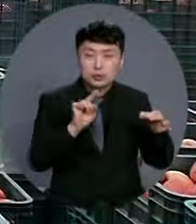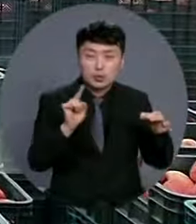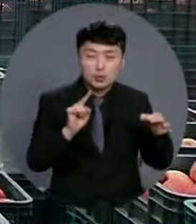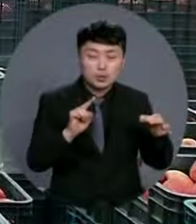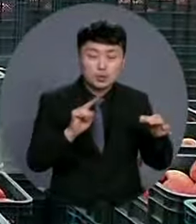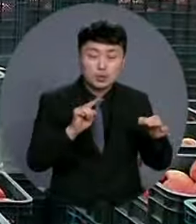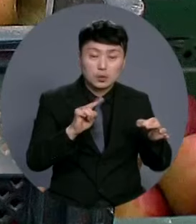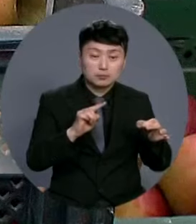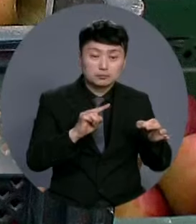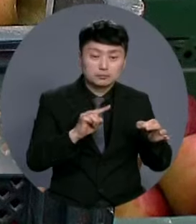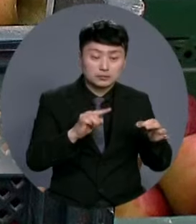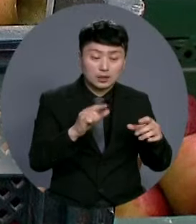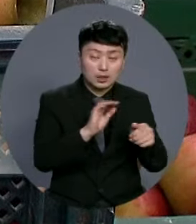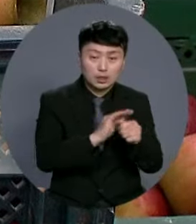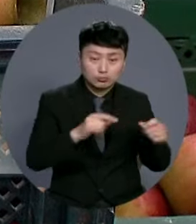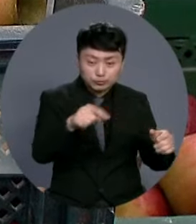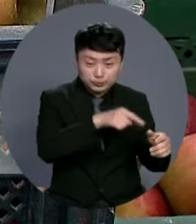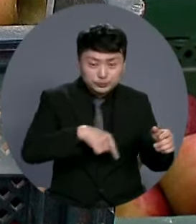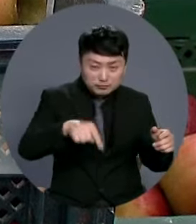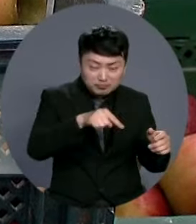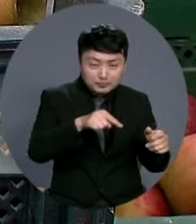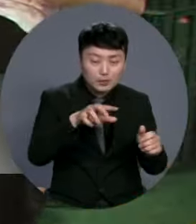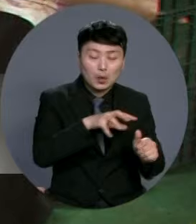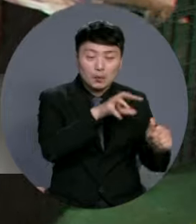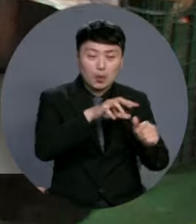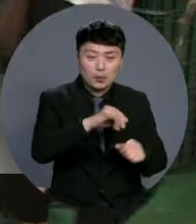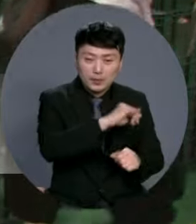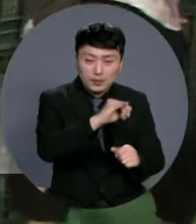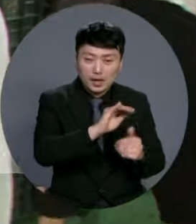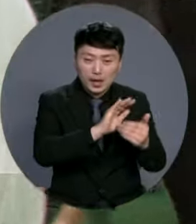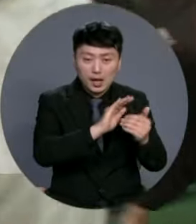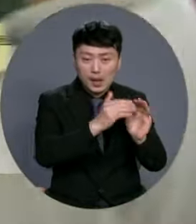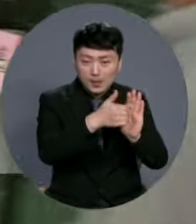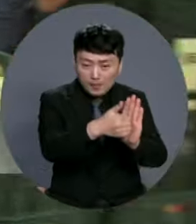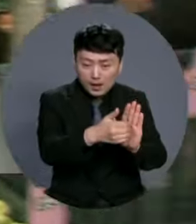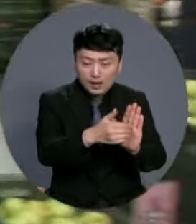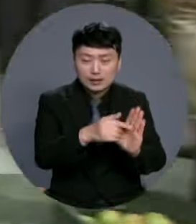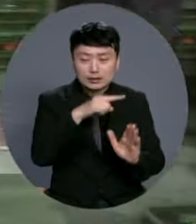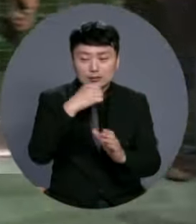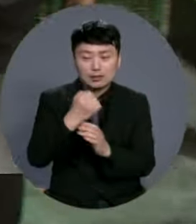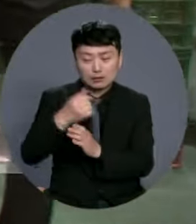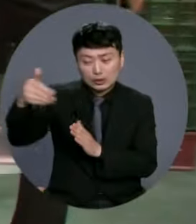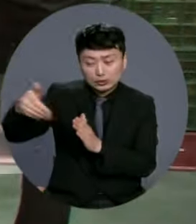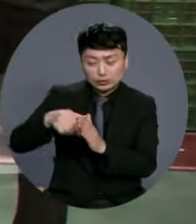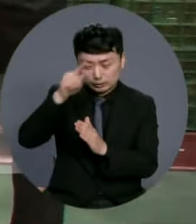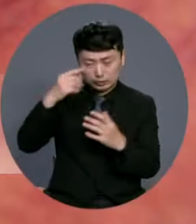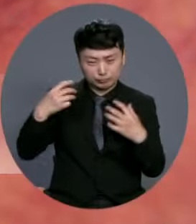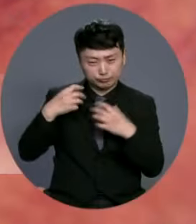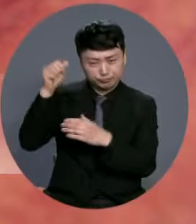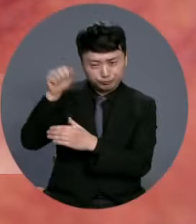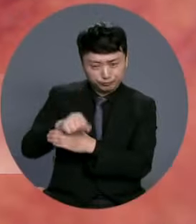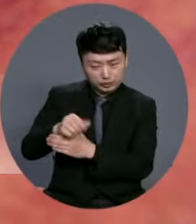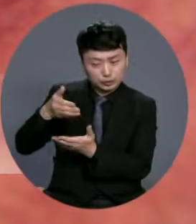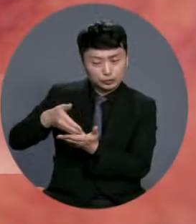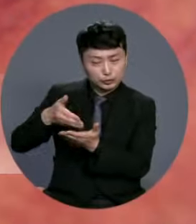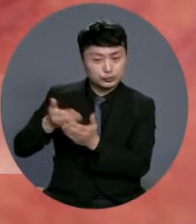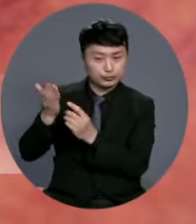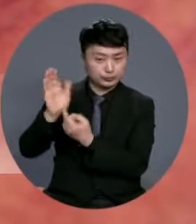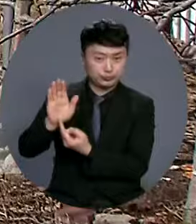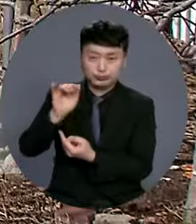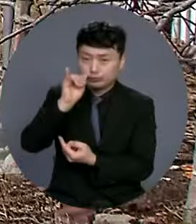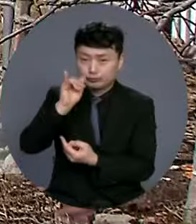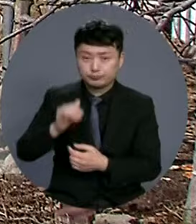가수농가 보호와 병해충 예방을 위해 금지해왔던 사과 수입을 정부가 허용할 방침이라는 언론 보도가